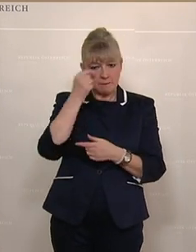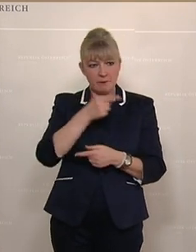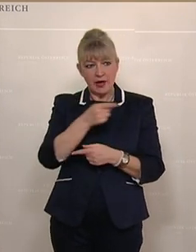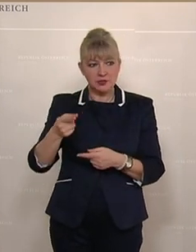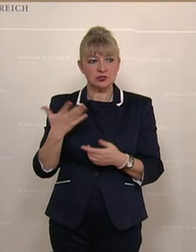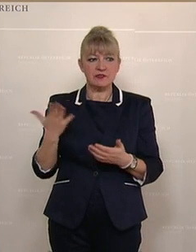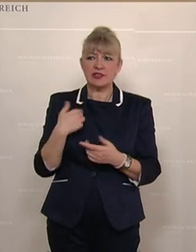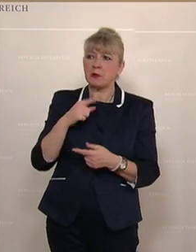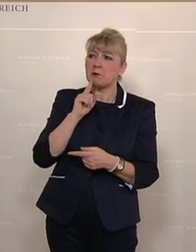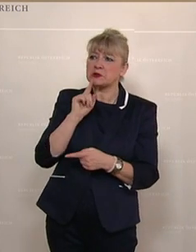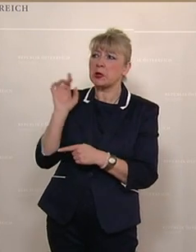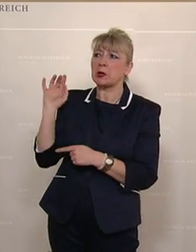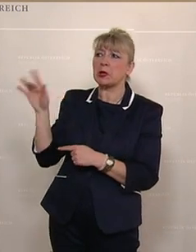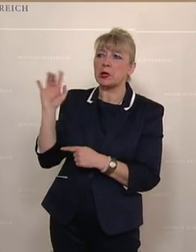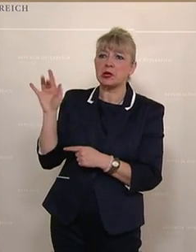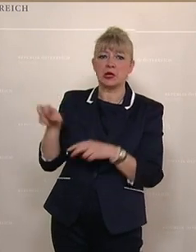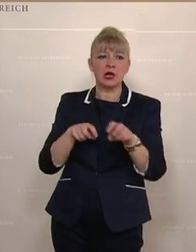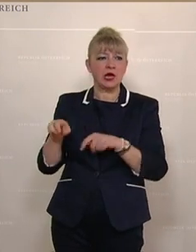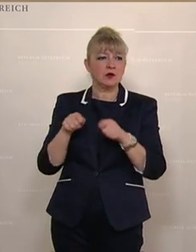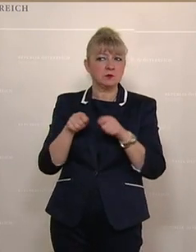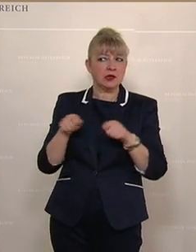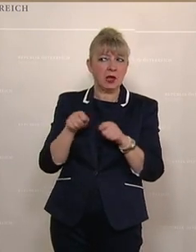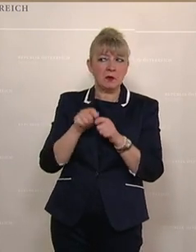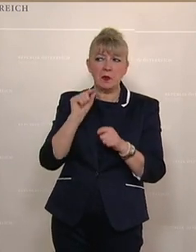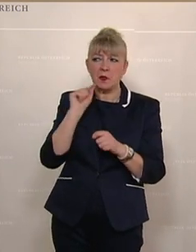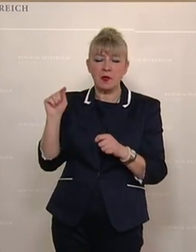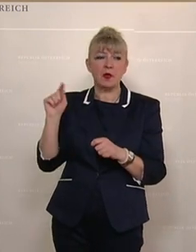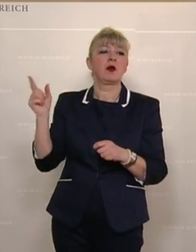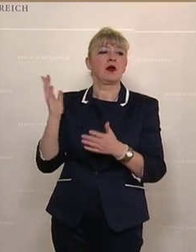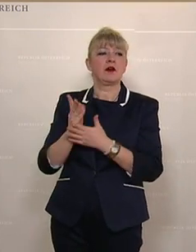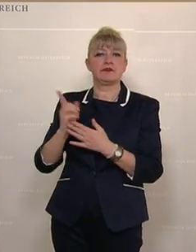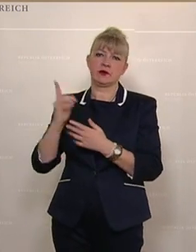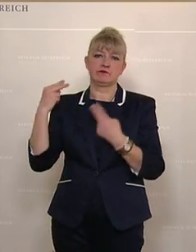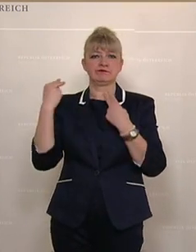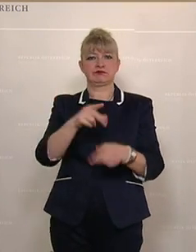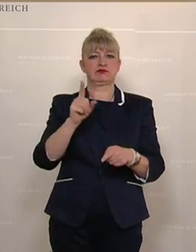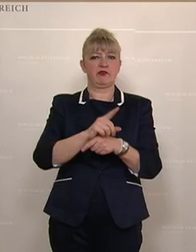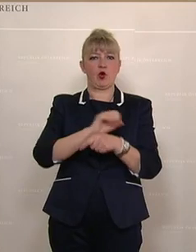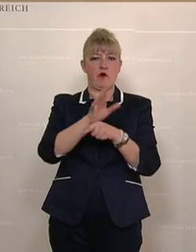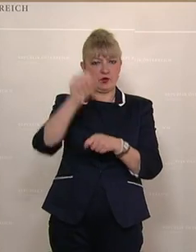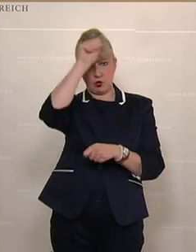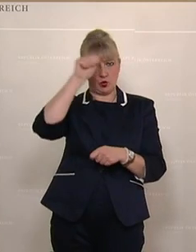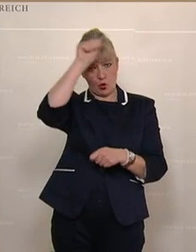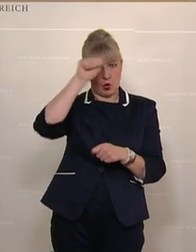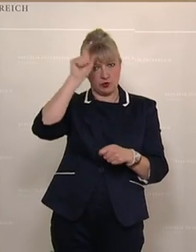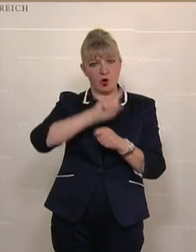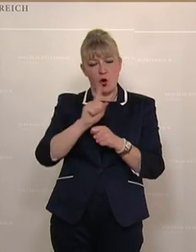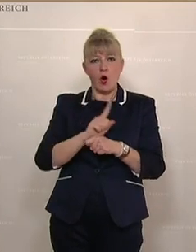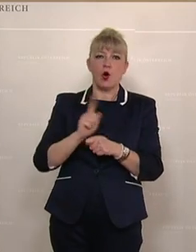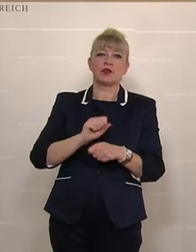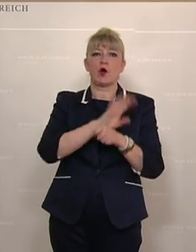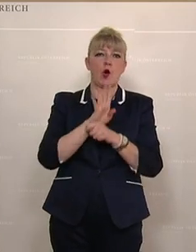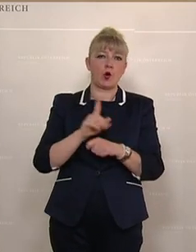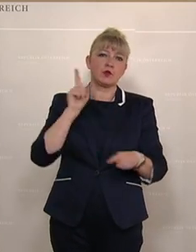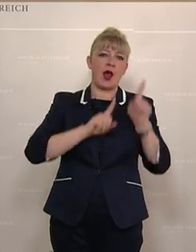nur leise Kritik an den Regierungsmaßnahmen äußerten, ins Covidioten-Eck, ins Corona-Leugner-Eck gestellt vor den